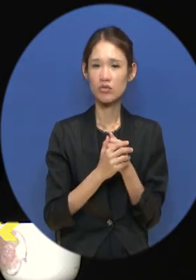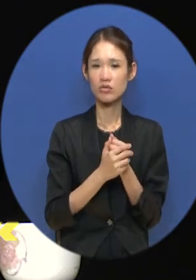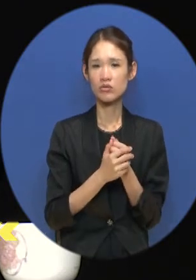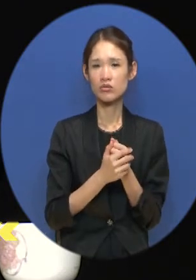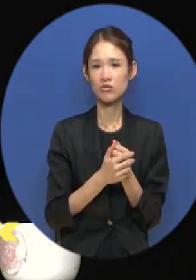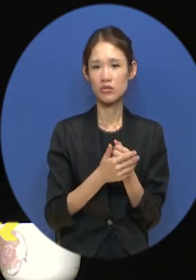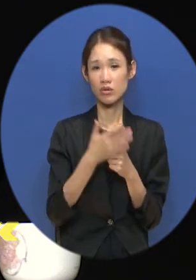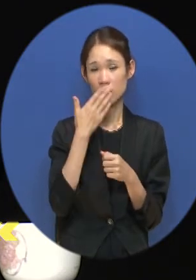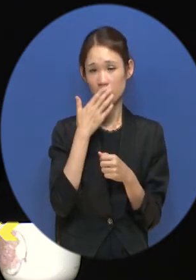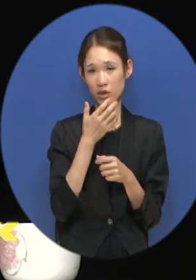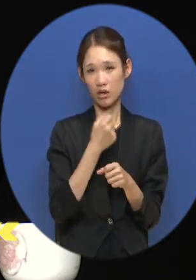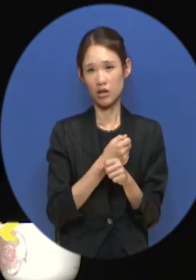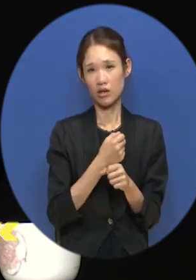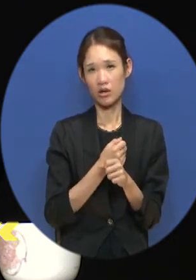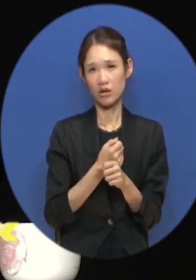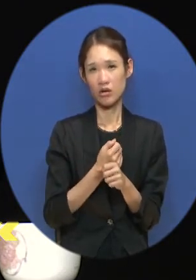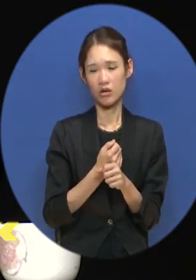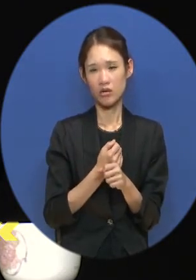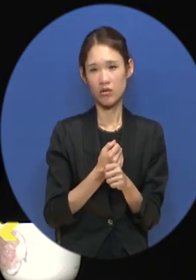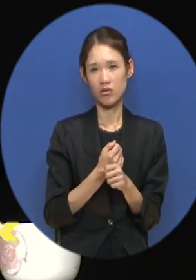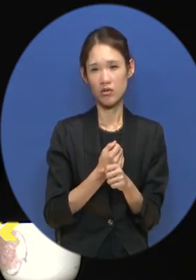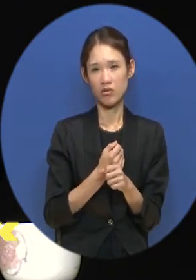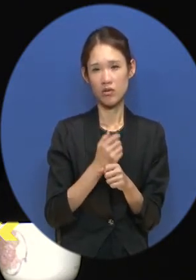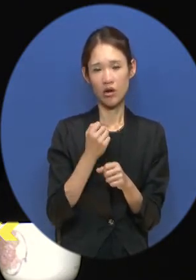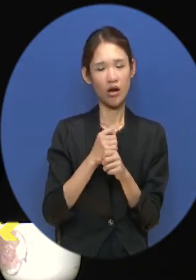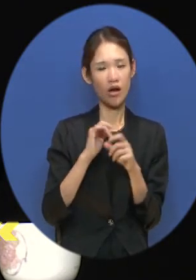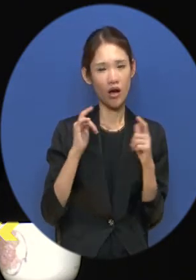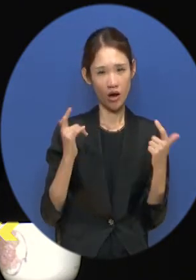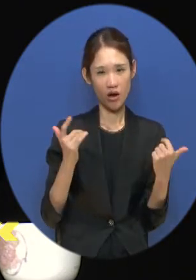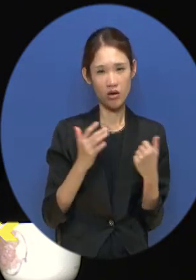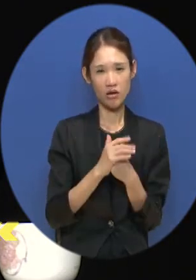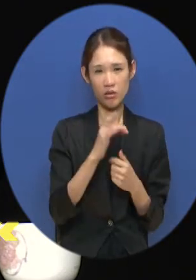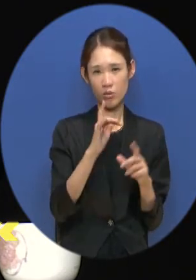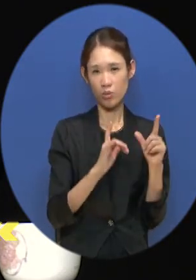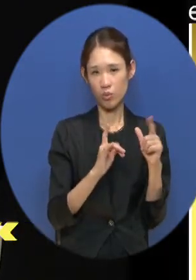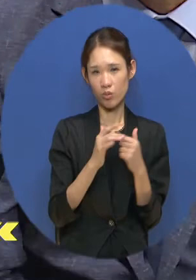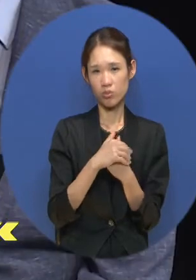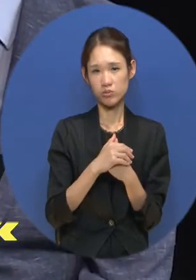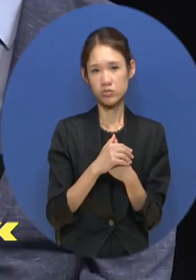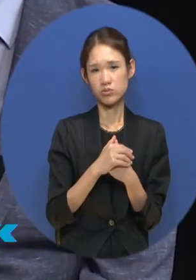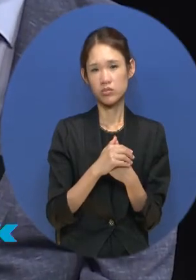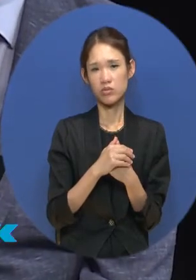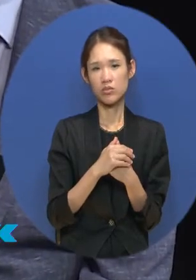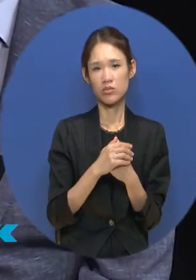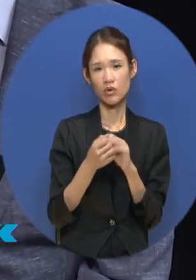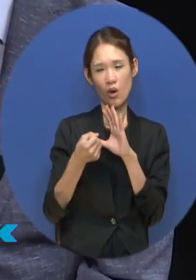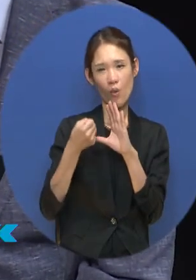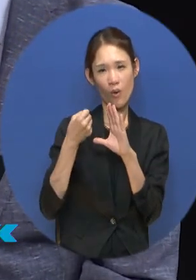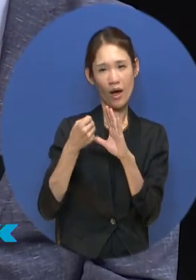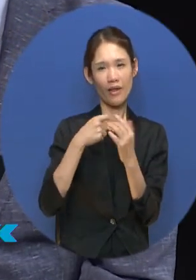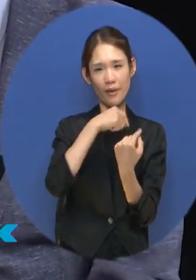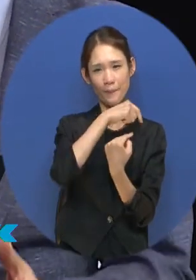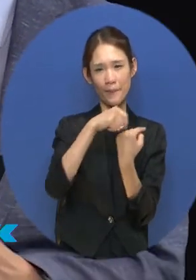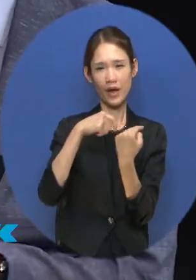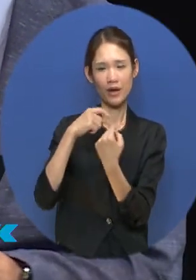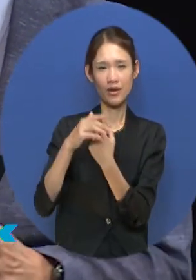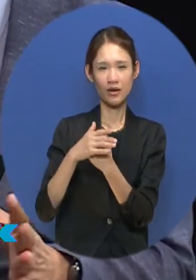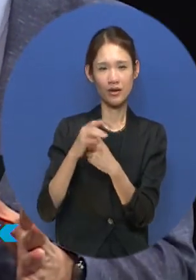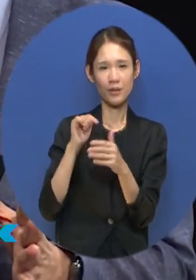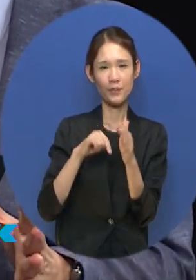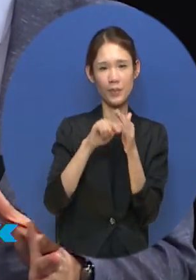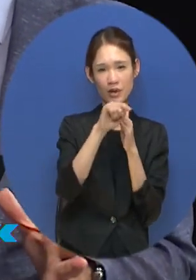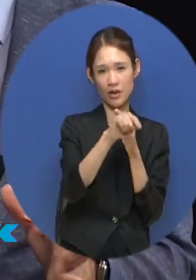환기를 그 24시간 가동을 안 한 상태에서 그렇죠. 그게 환기라는 게 그렇습니다.